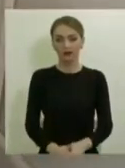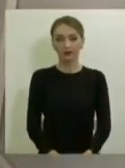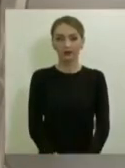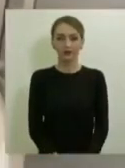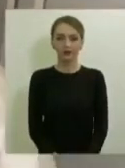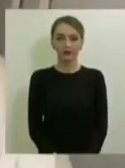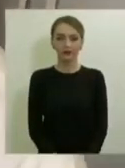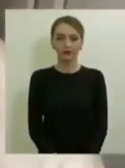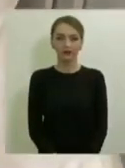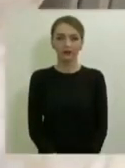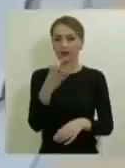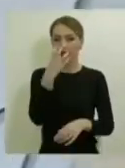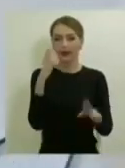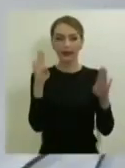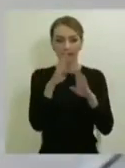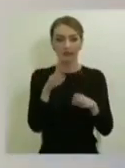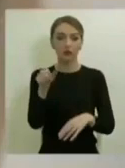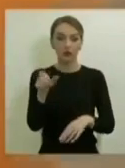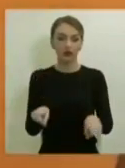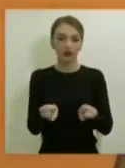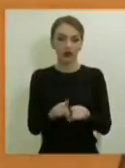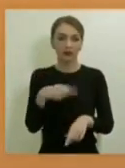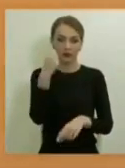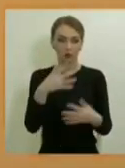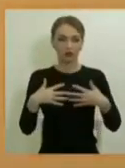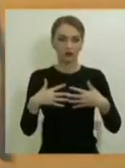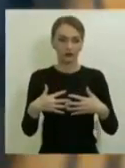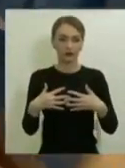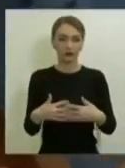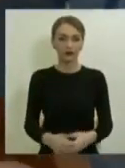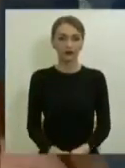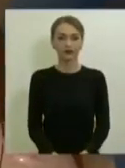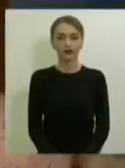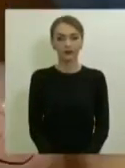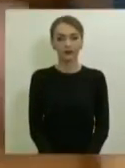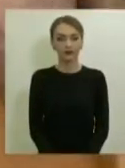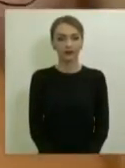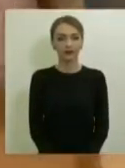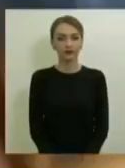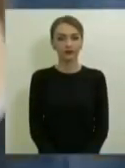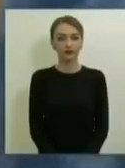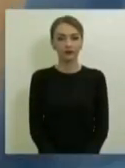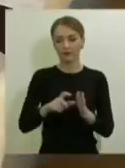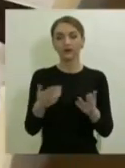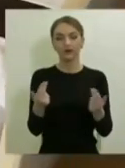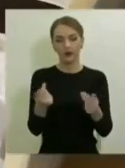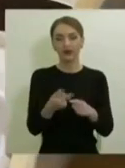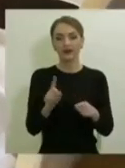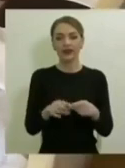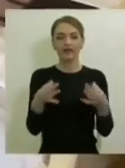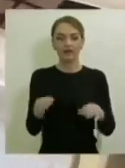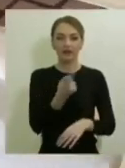тисячі євро отримує наш лікар? Тому оця історія і трагедія з коронавірусом повинна зробити один